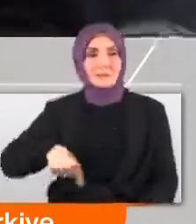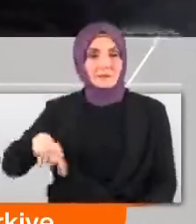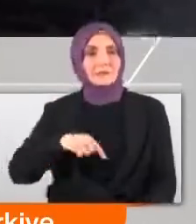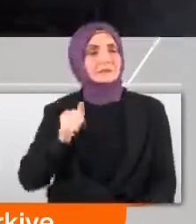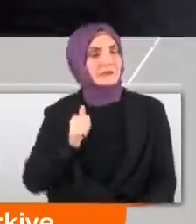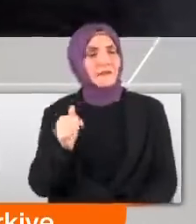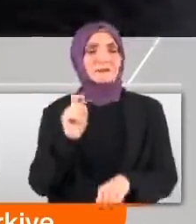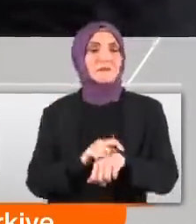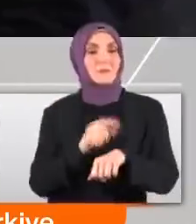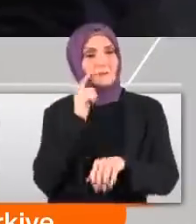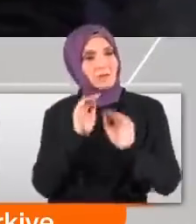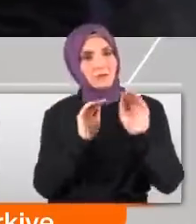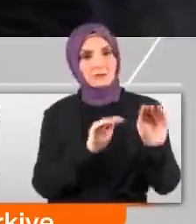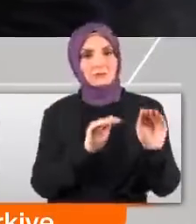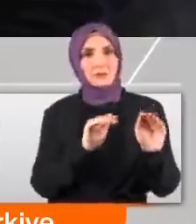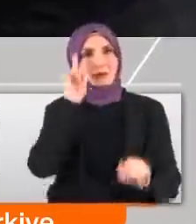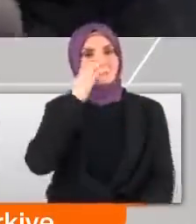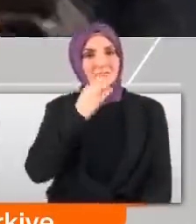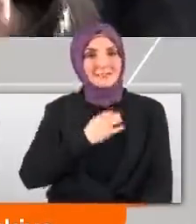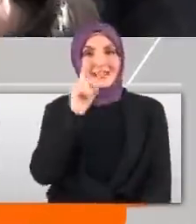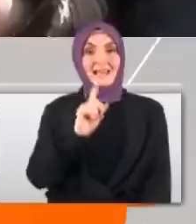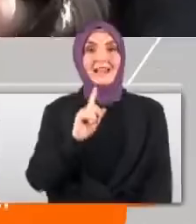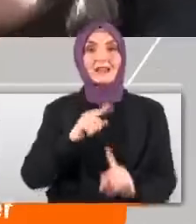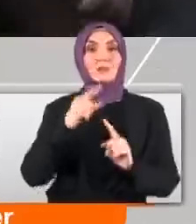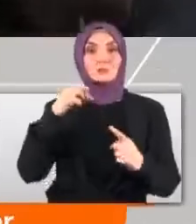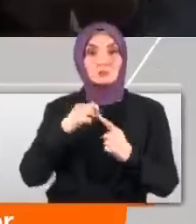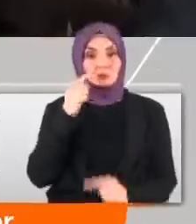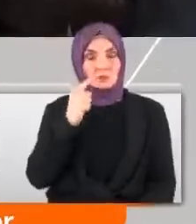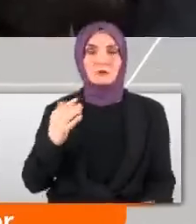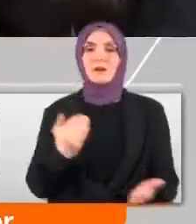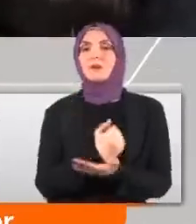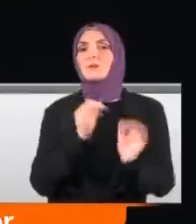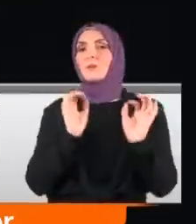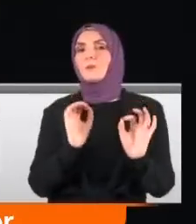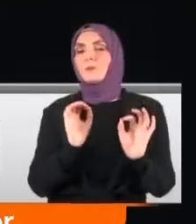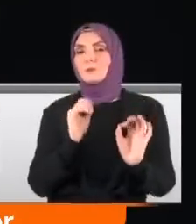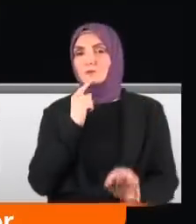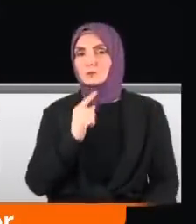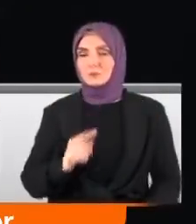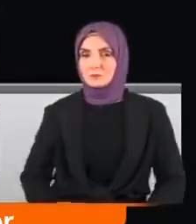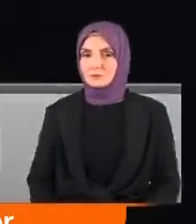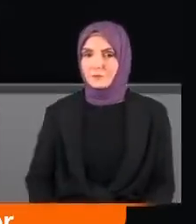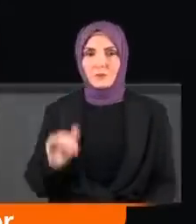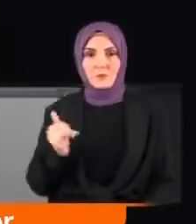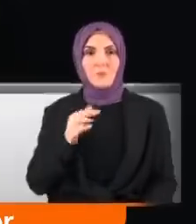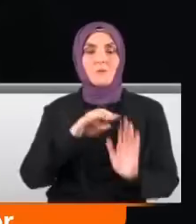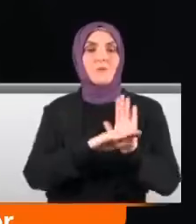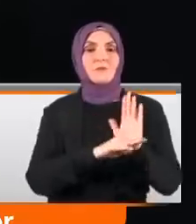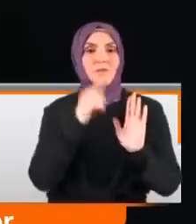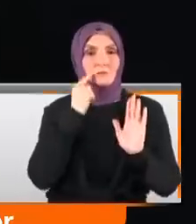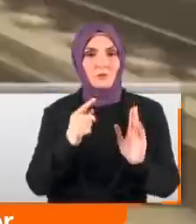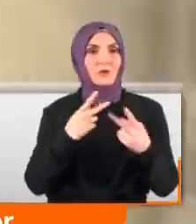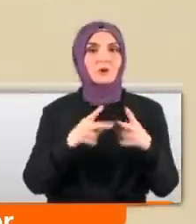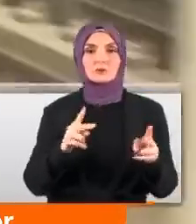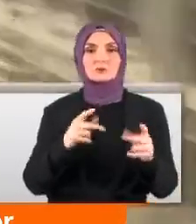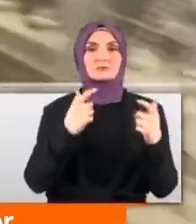arkasındayız. Allah'ın izniyle ilk seferde götüreceğiz bu işi. İnşallah. Çok mutluyum, çok heyecanlıyım. Yoğun programında açılıştan açılışa koşan